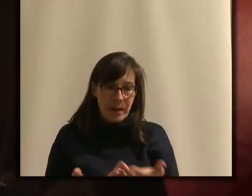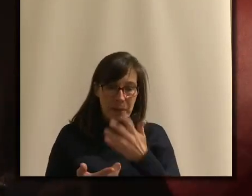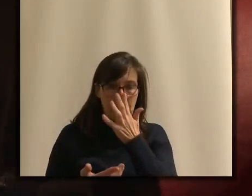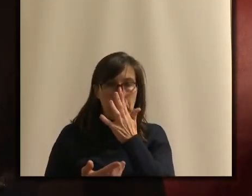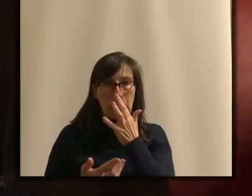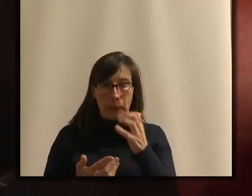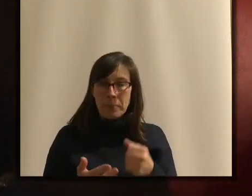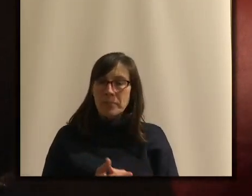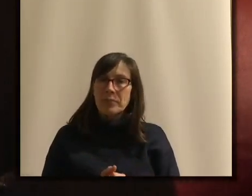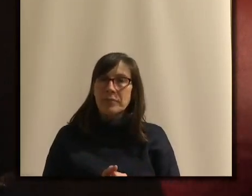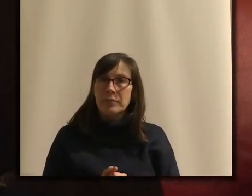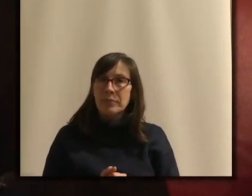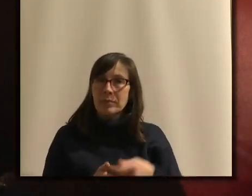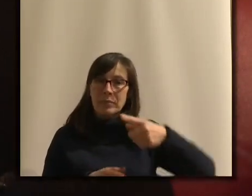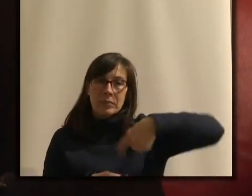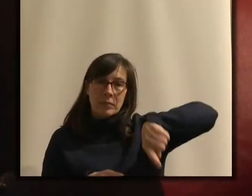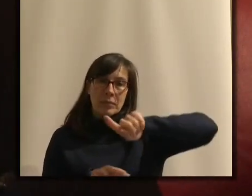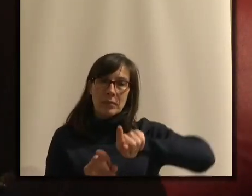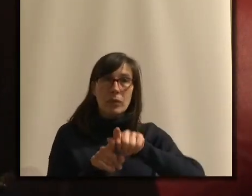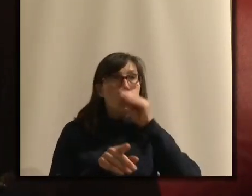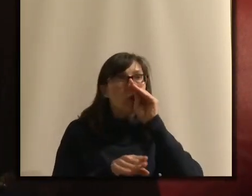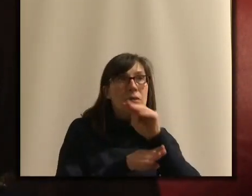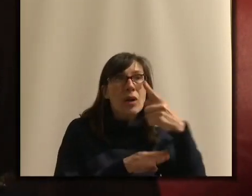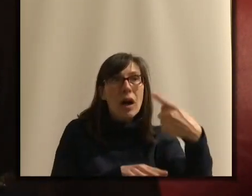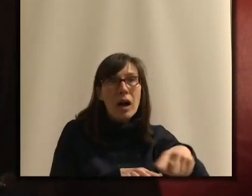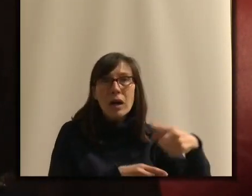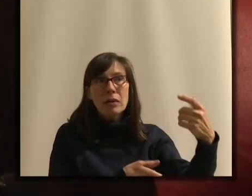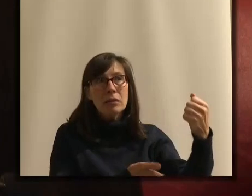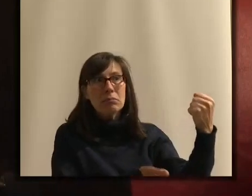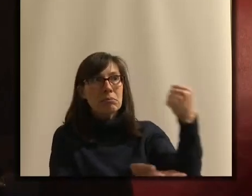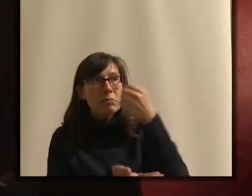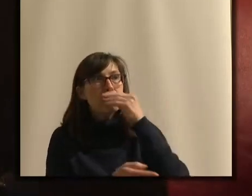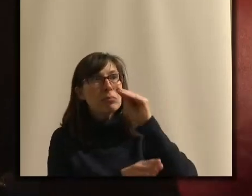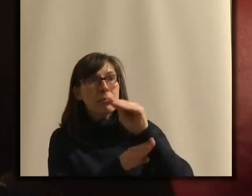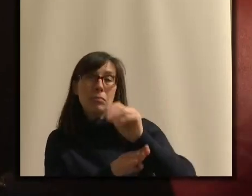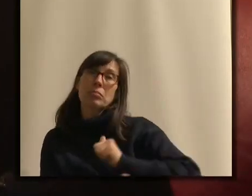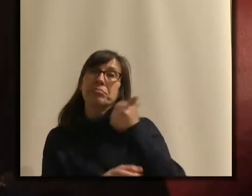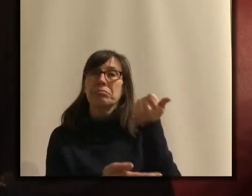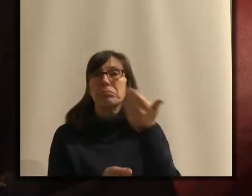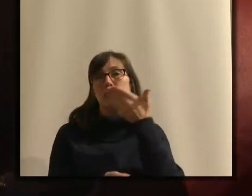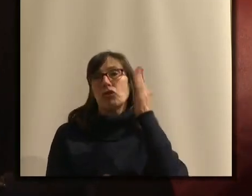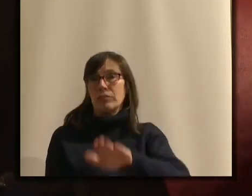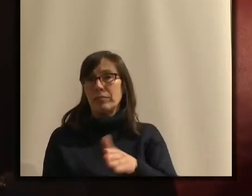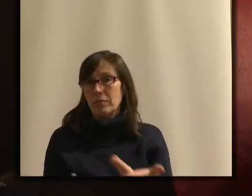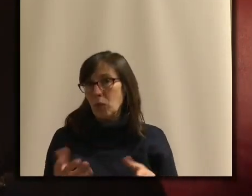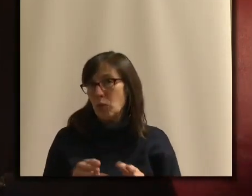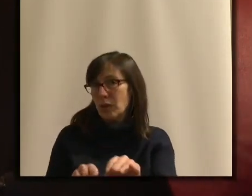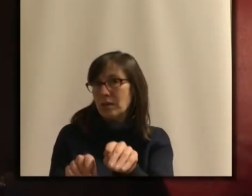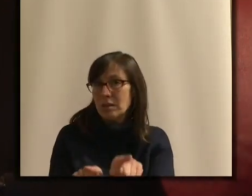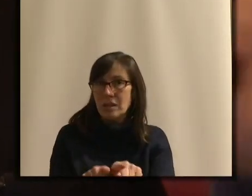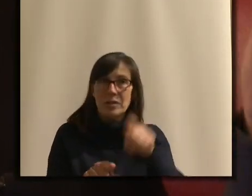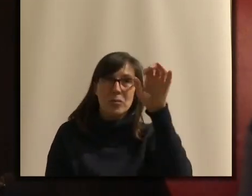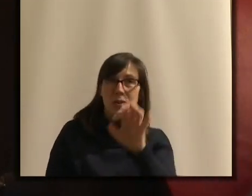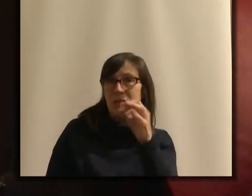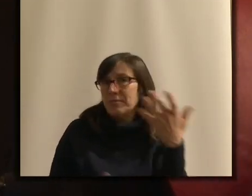també hi són perquè hi ha una sèrie de subvencions que ho poden fer possible en un tant per